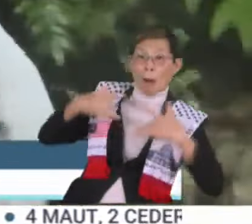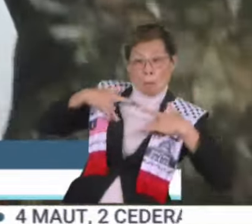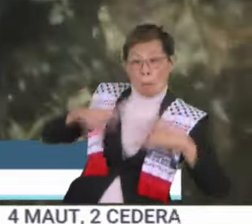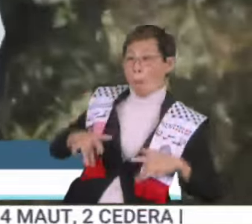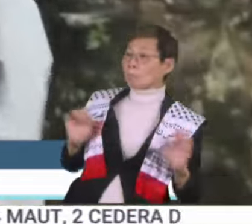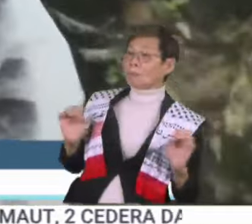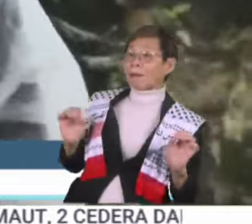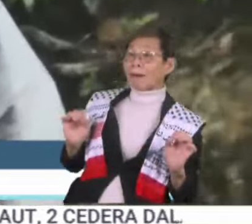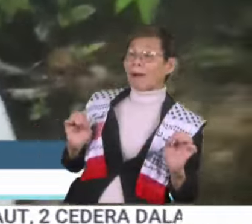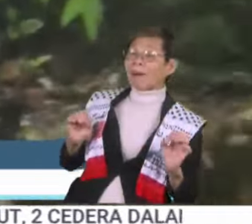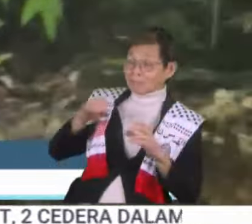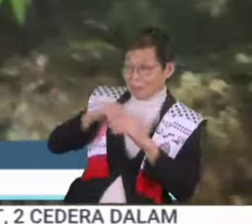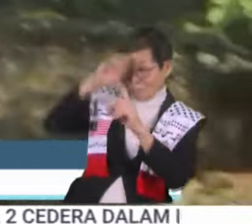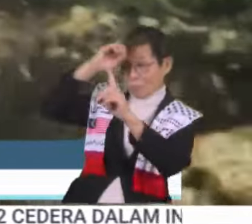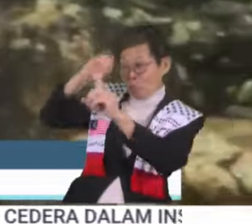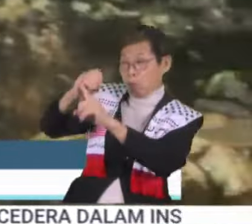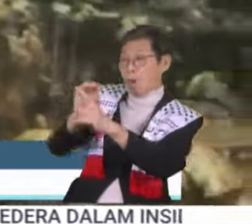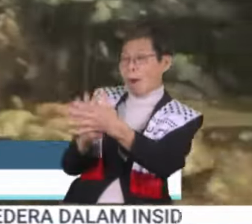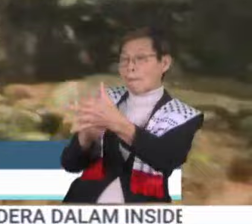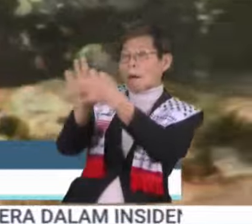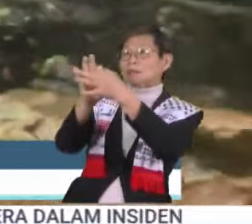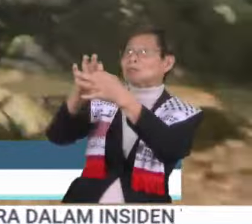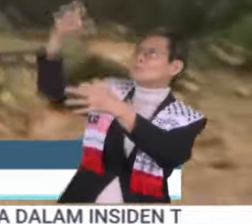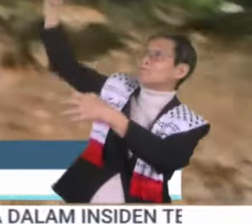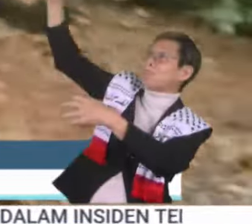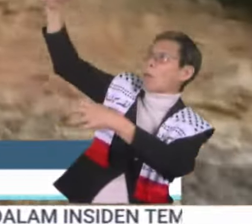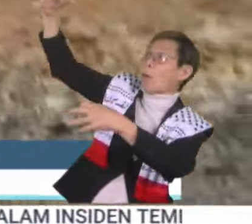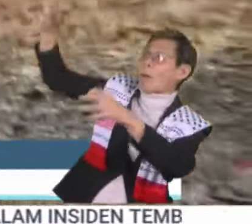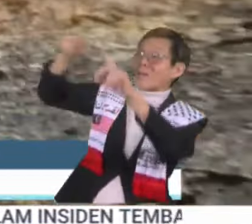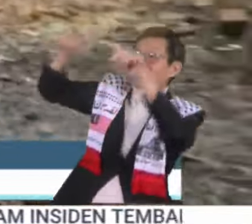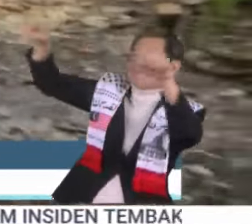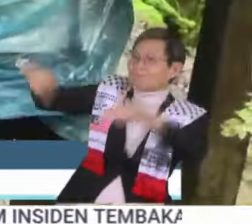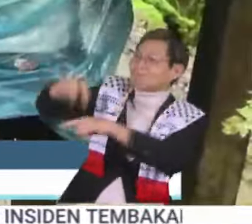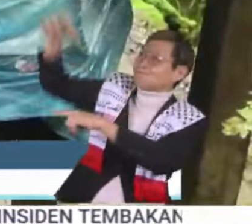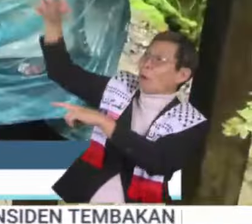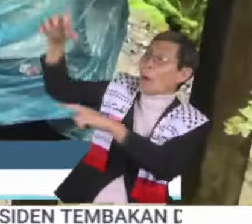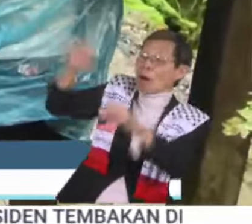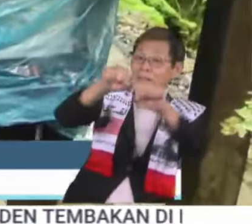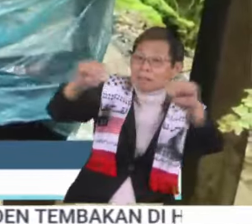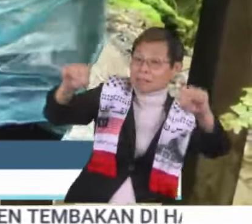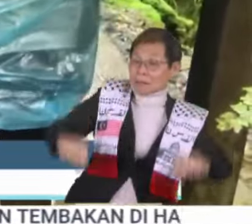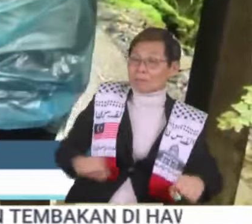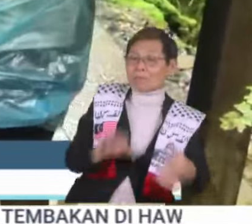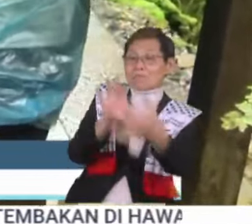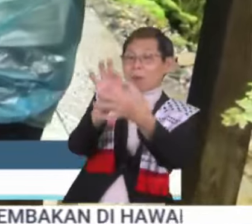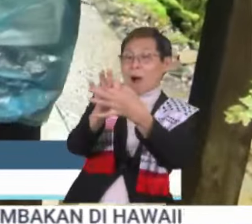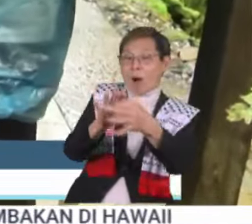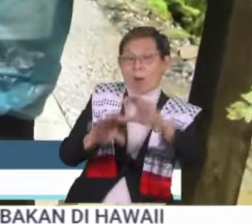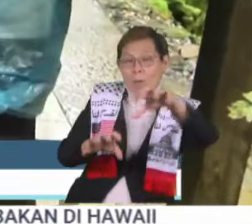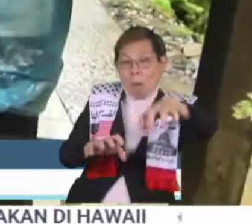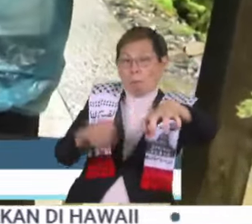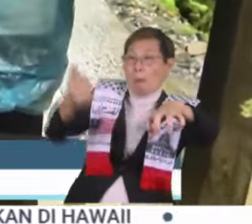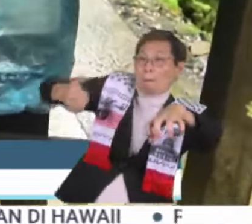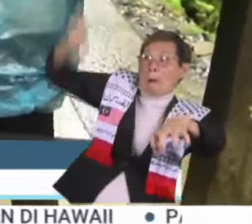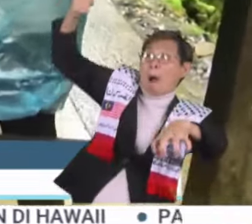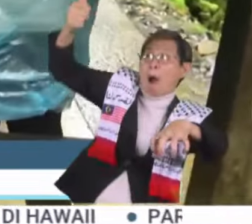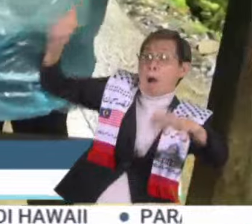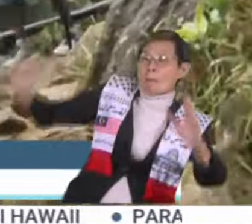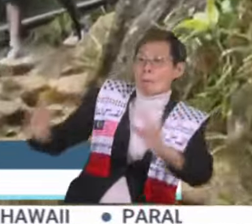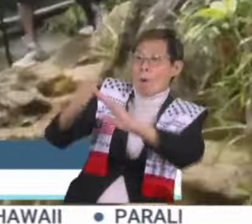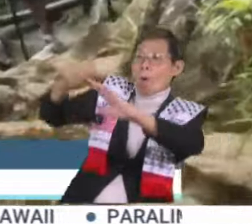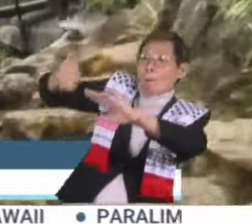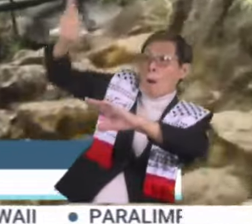mematahkan semangat mereka dalam misi memasang panel solar. Sistem itu yang dipasang di lokasi tertinggi di